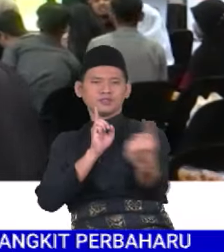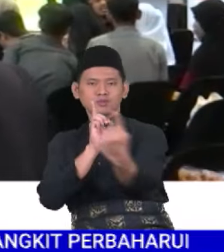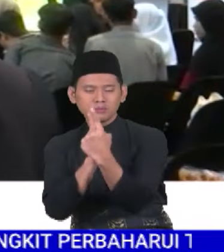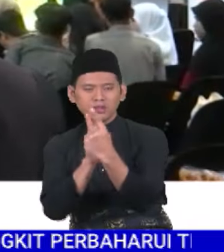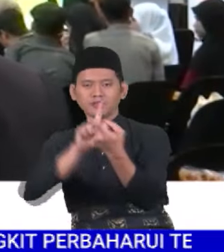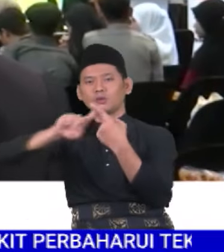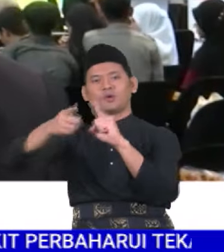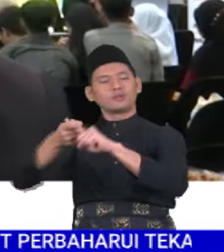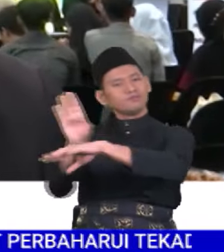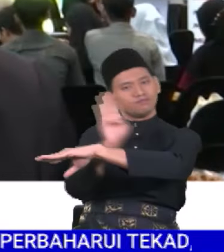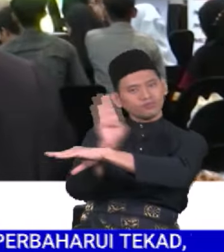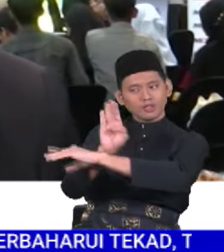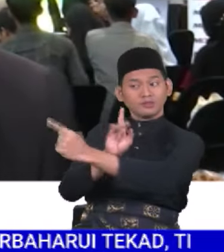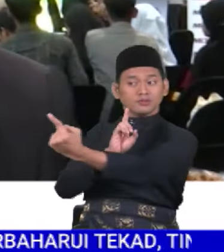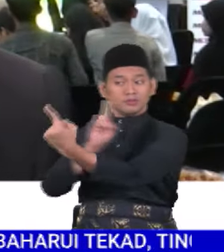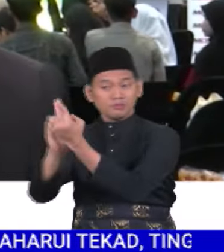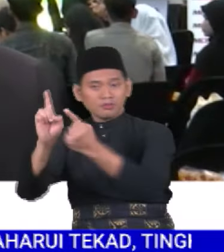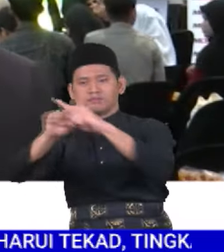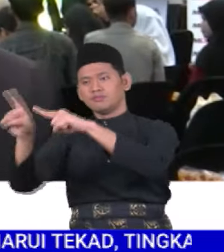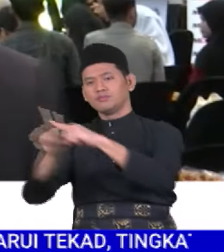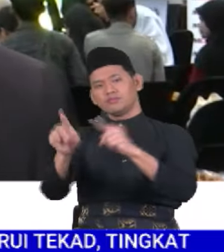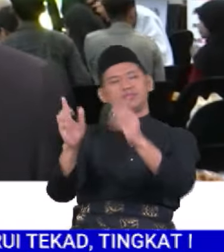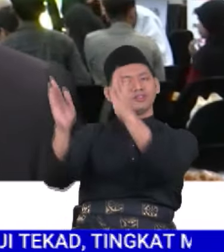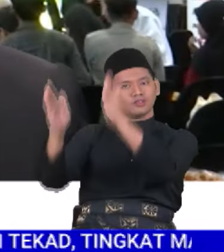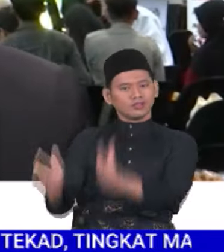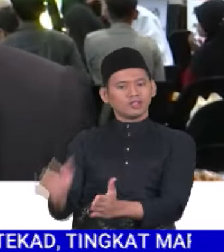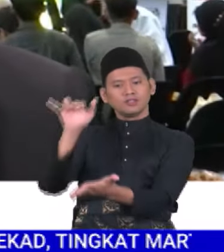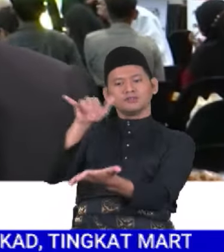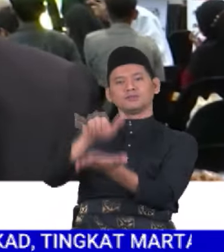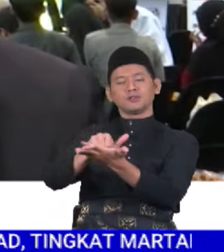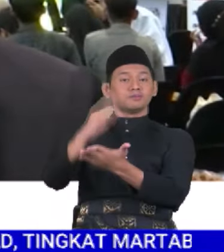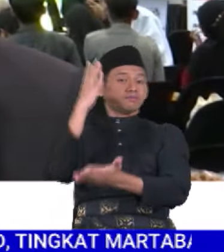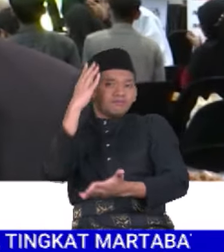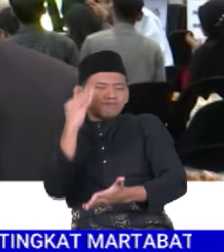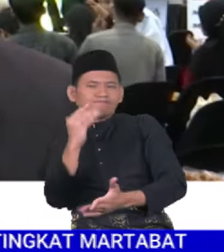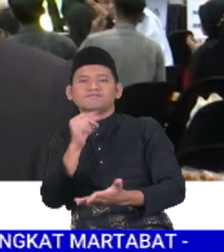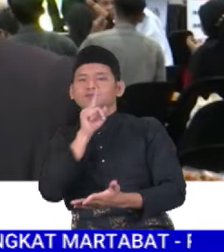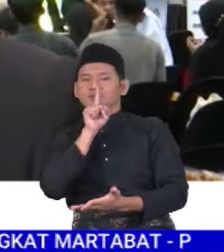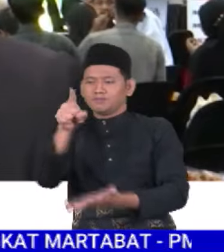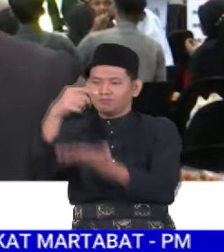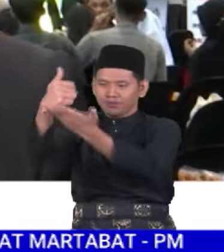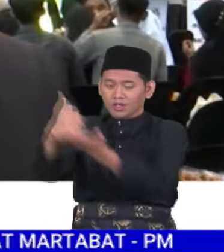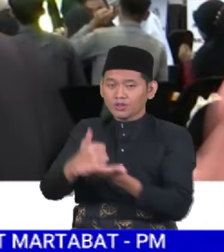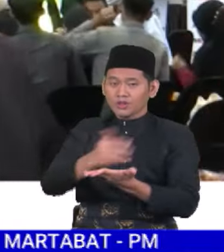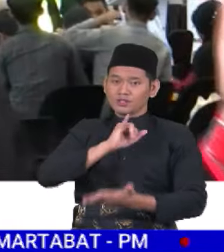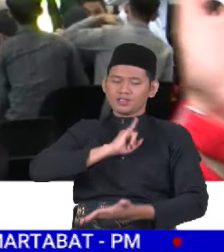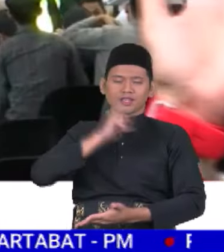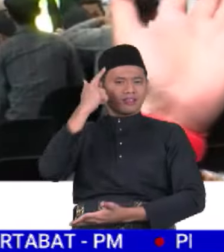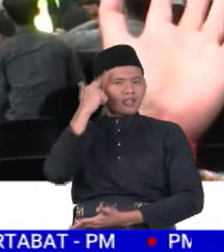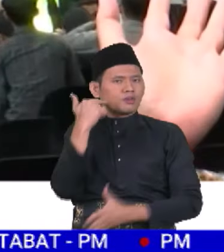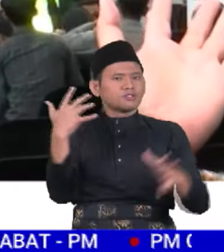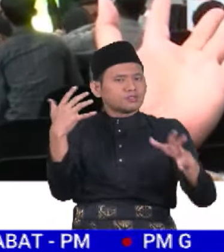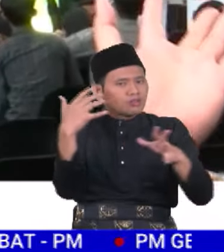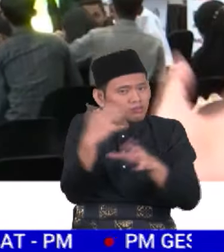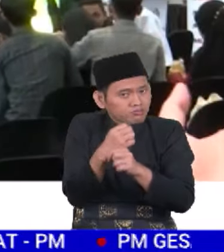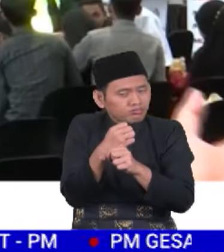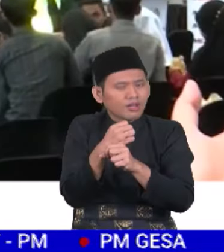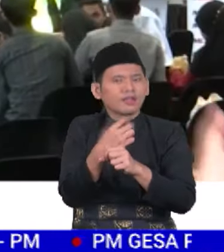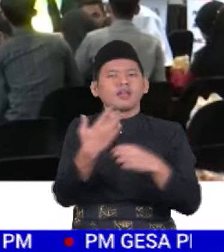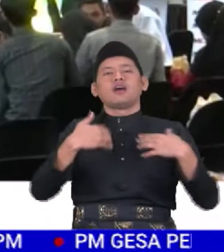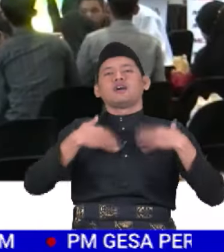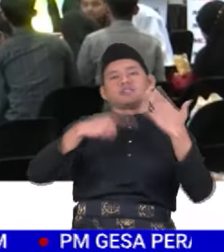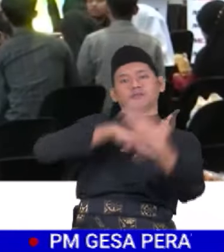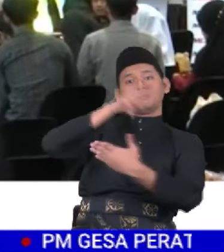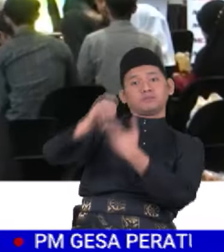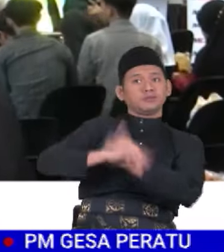kawan-kawan usahawan yang lain, sebab pengalaman tu memang sangat membantu. So dari satu saya dapat tahu dia punya apa